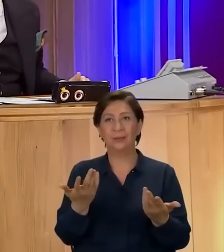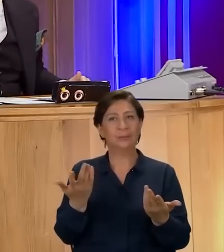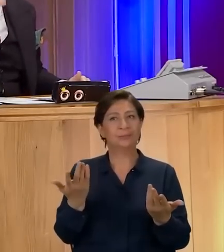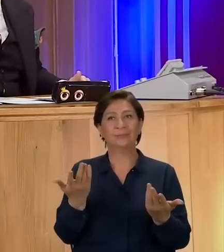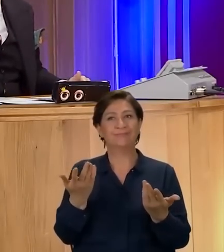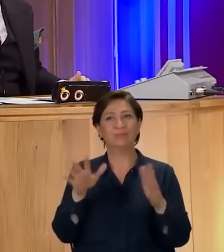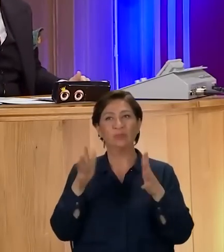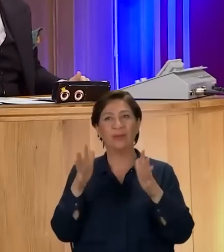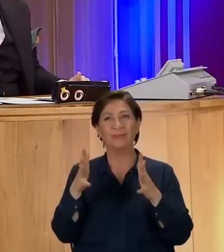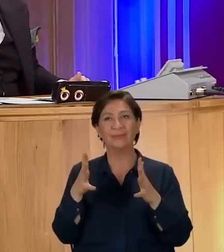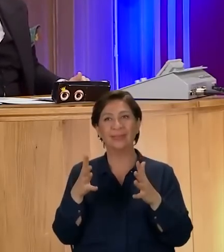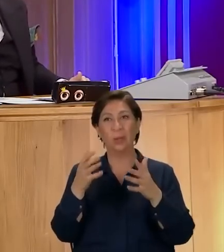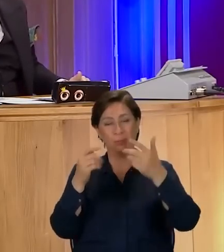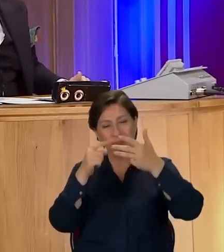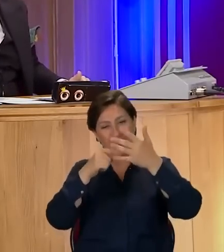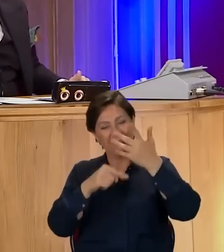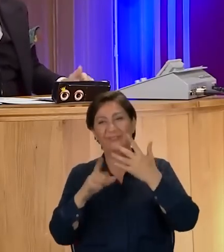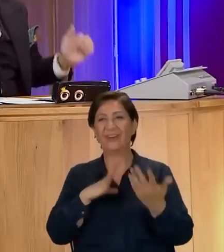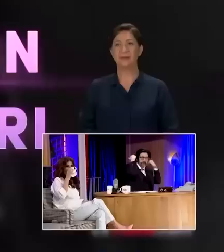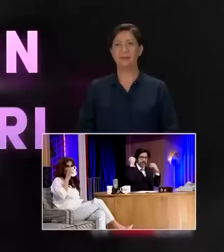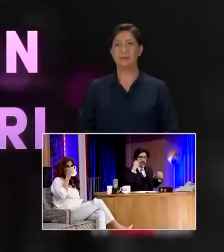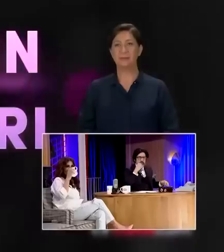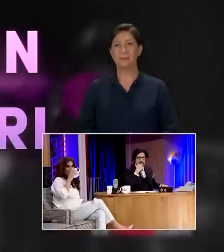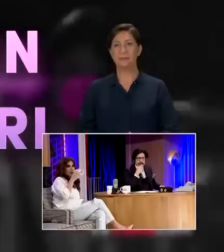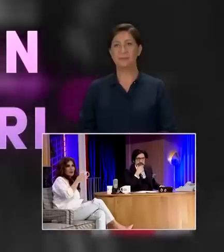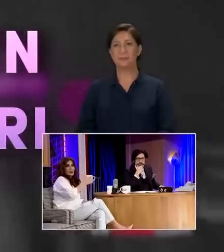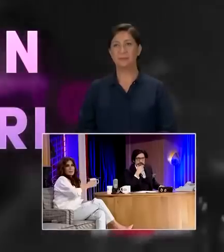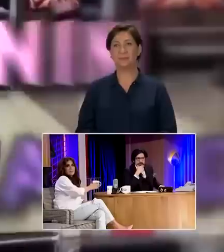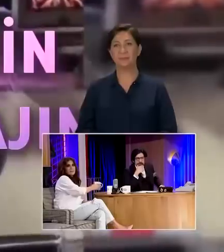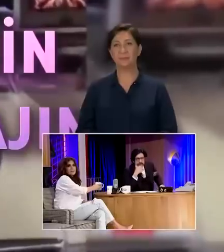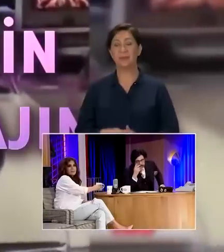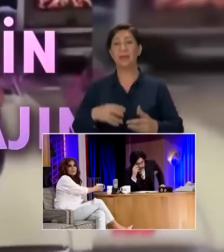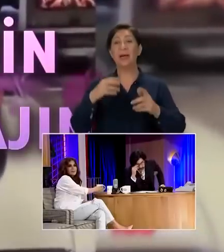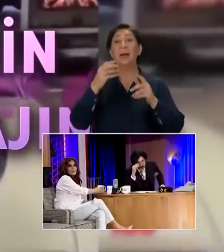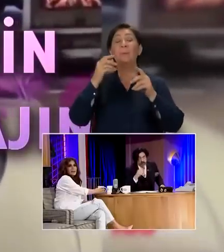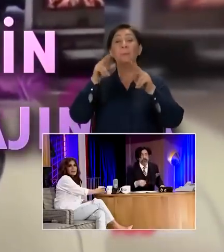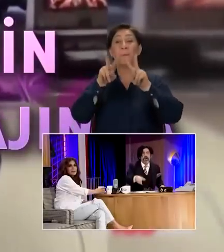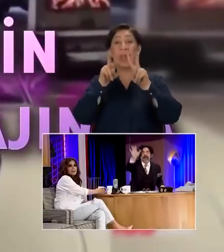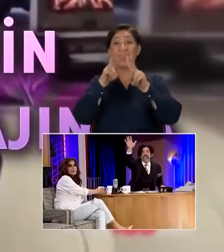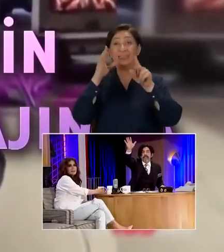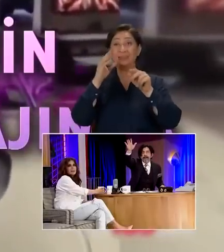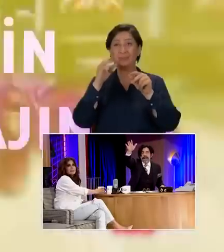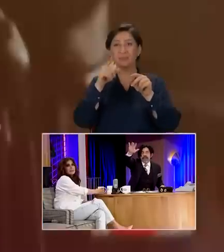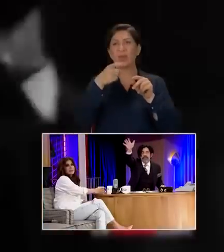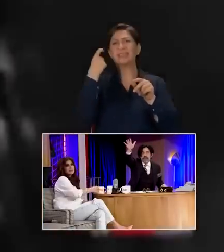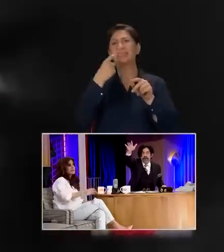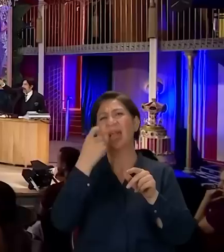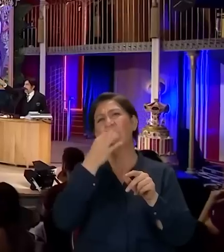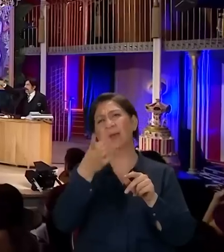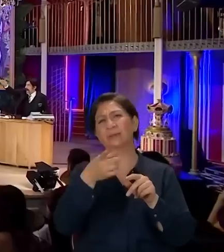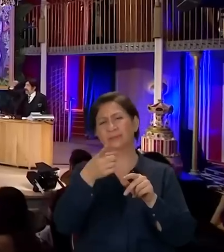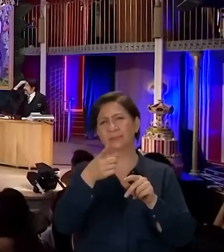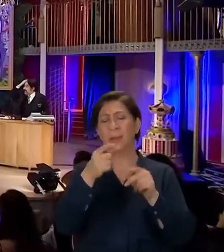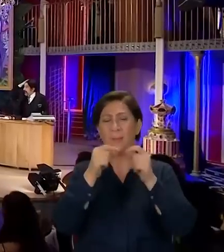oğlum. Kaç katman var? Devam. Berkay'ın hesapları Maliye'nin yakın markajında. Eski bir